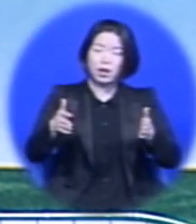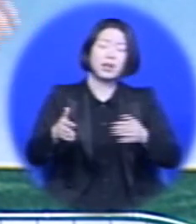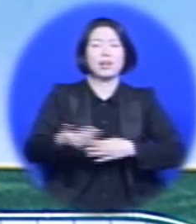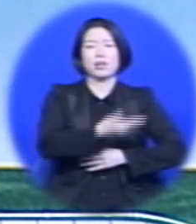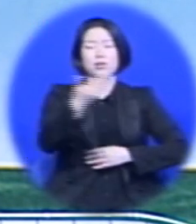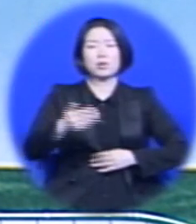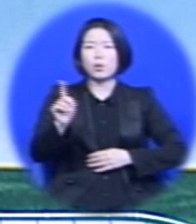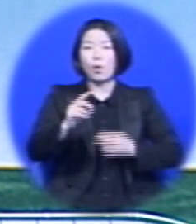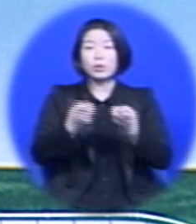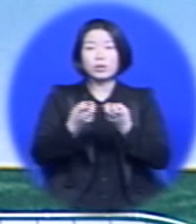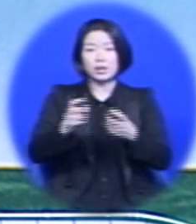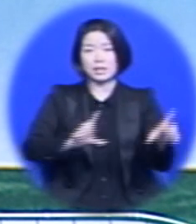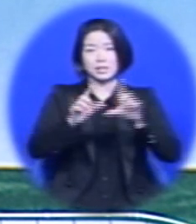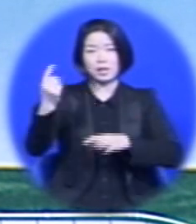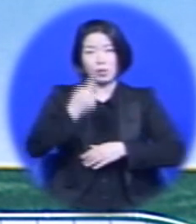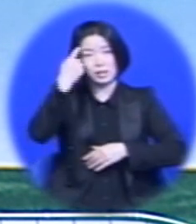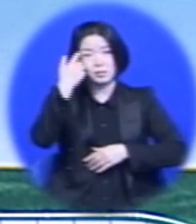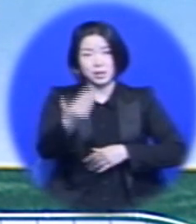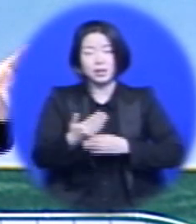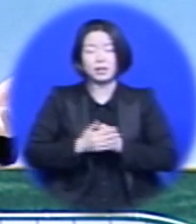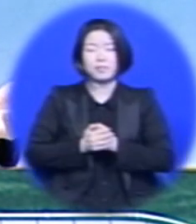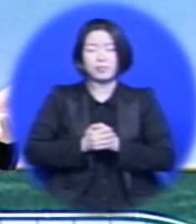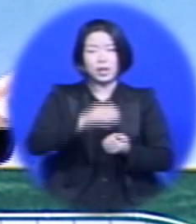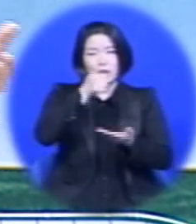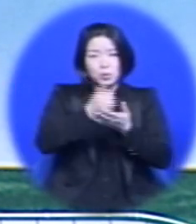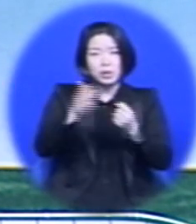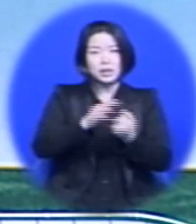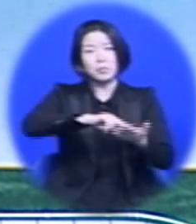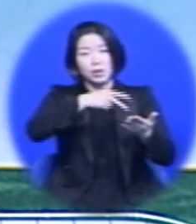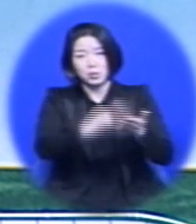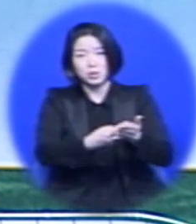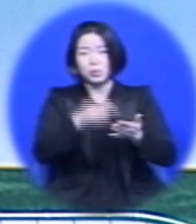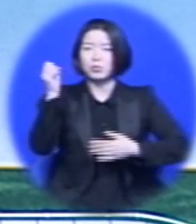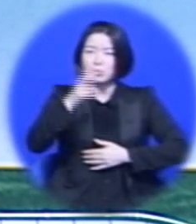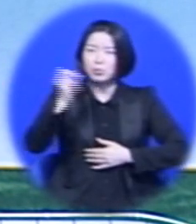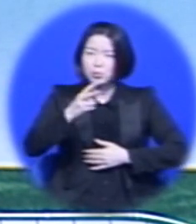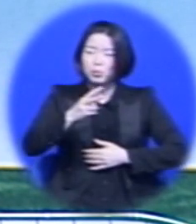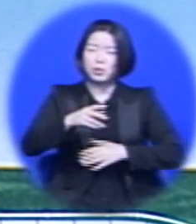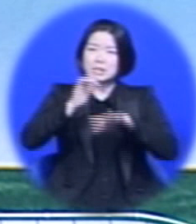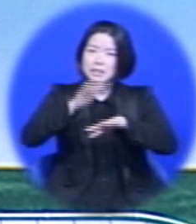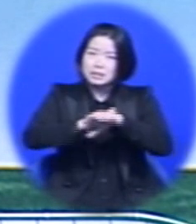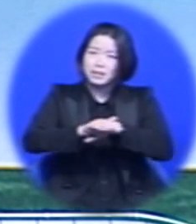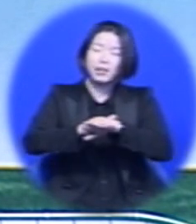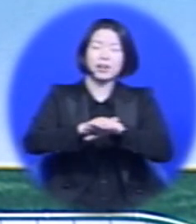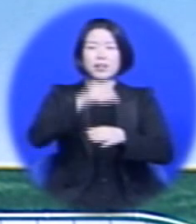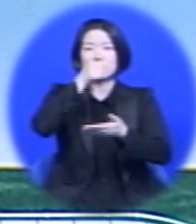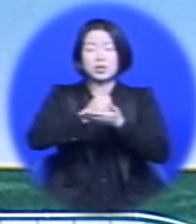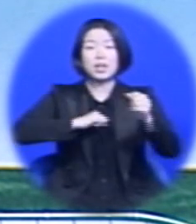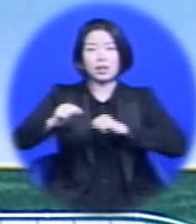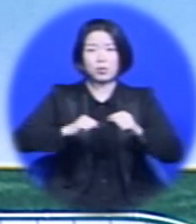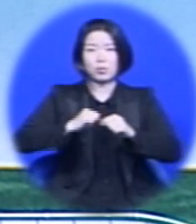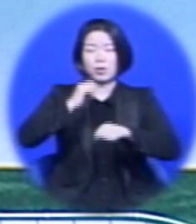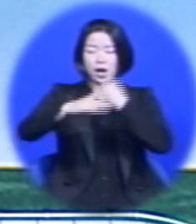여러분이 어떻게 사셨습니까 죄로 넘어지고 반복적으로 또 습관적인 죄를 또 짓고 하나님이